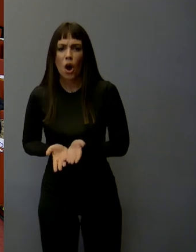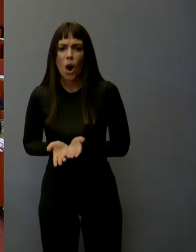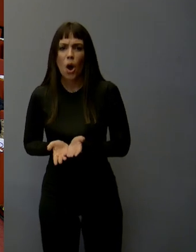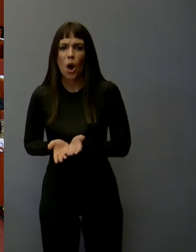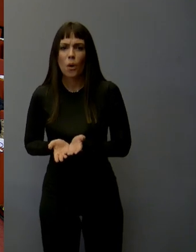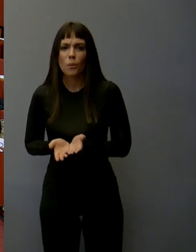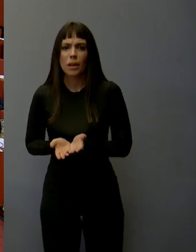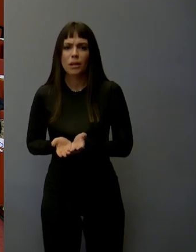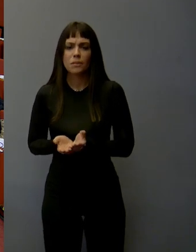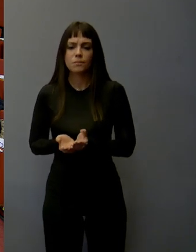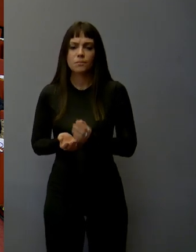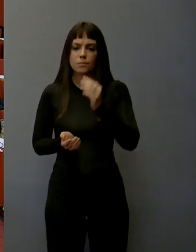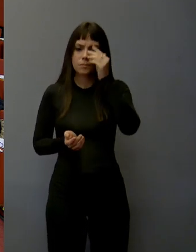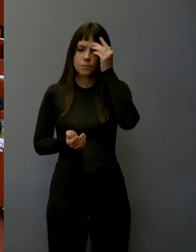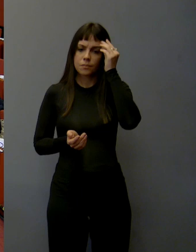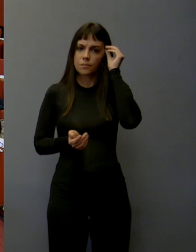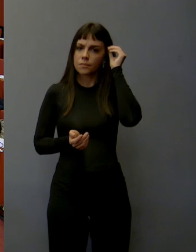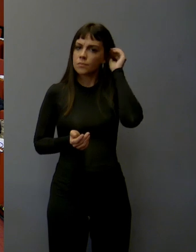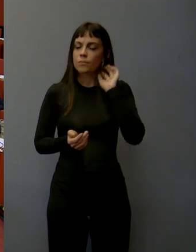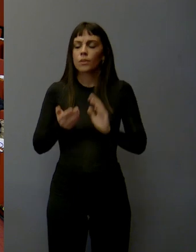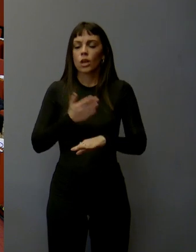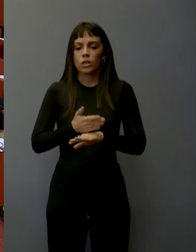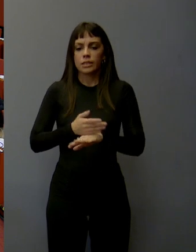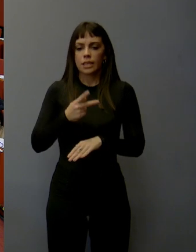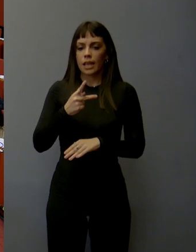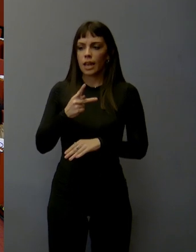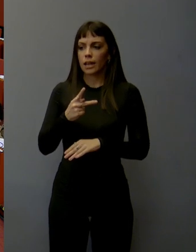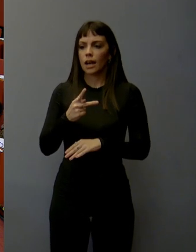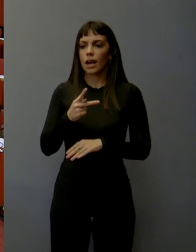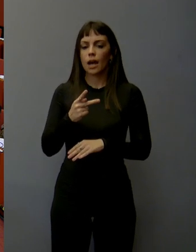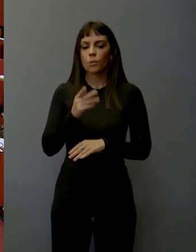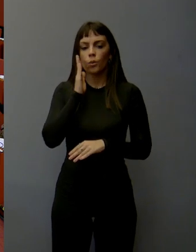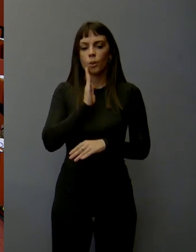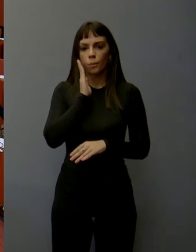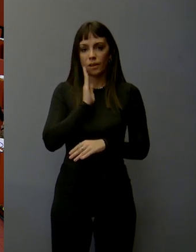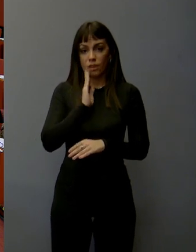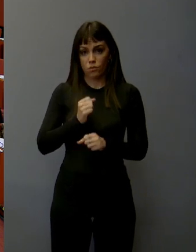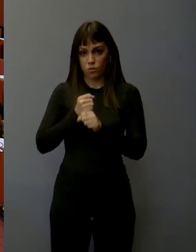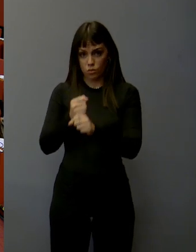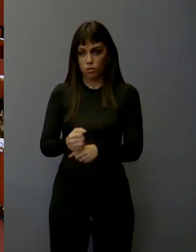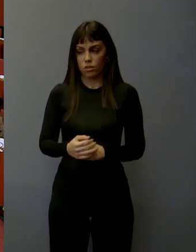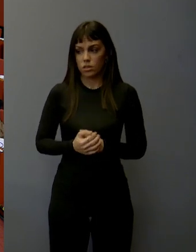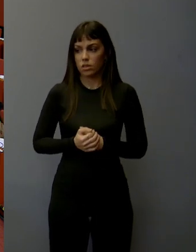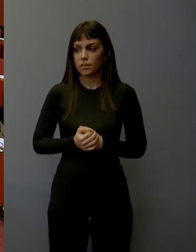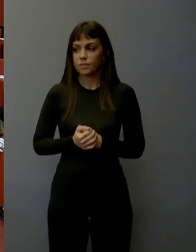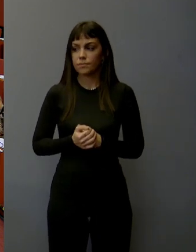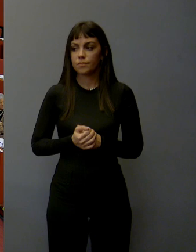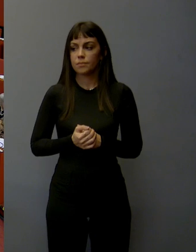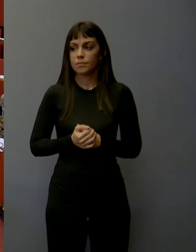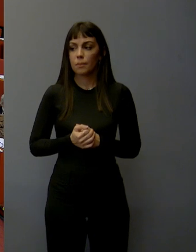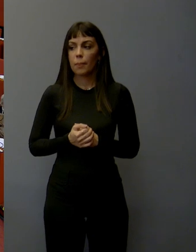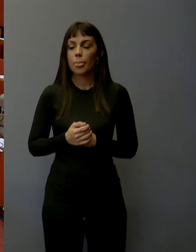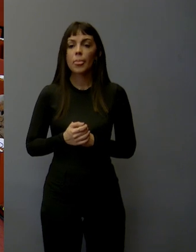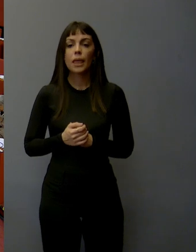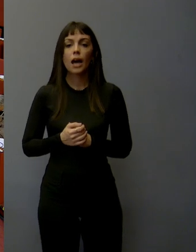Allora consigliere consigliere Cavour se vuole prendere la parola Prego non c'è la condizione per